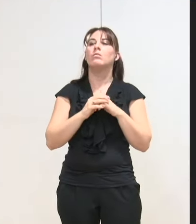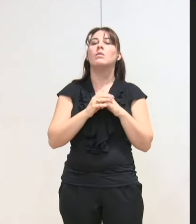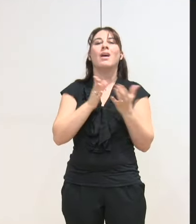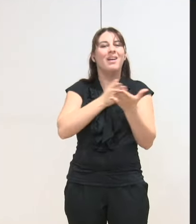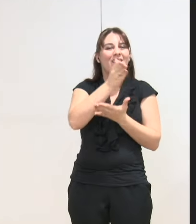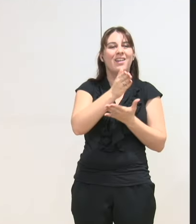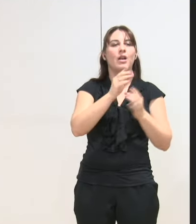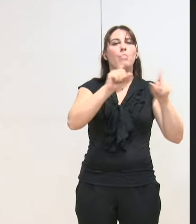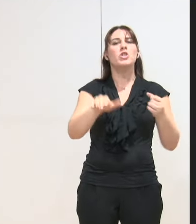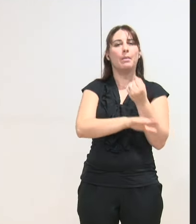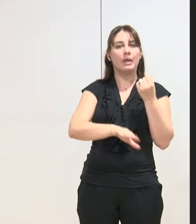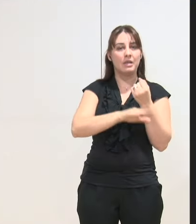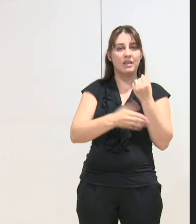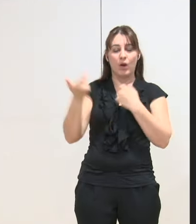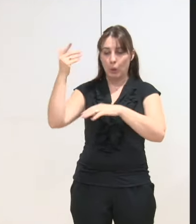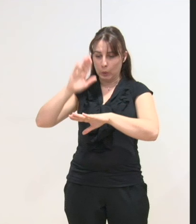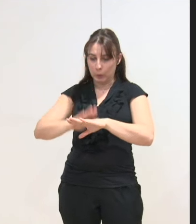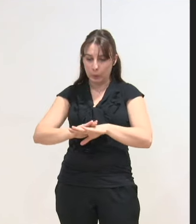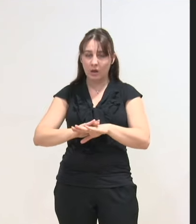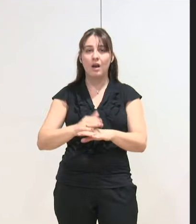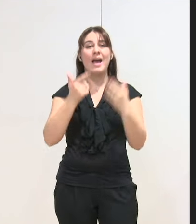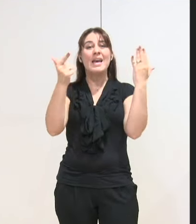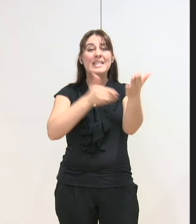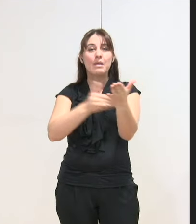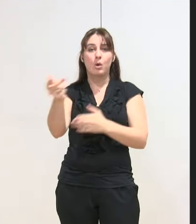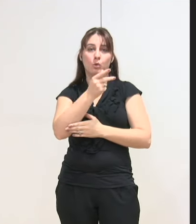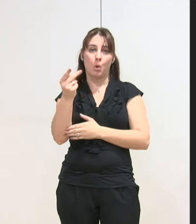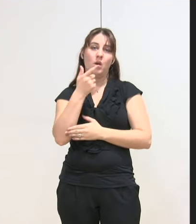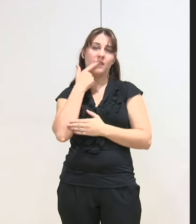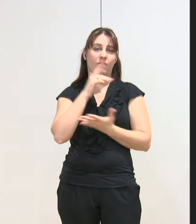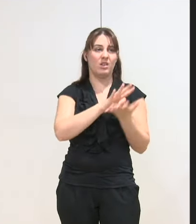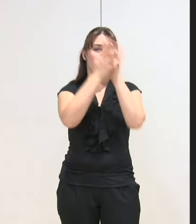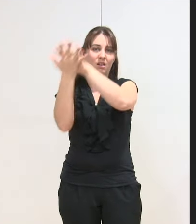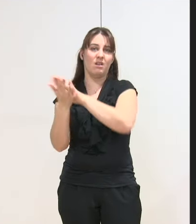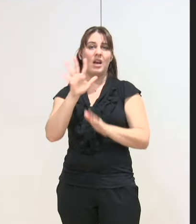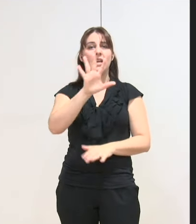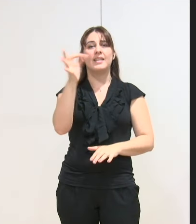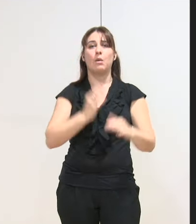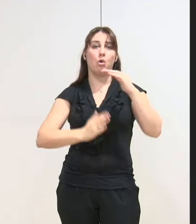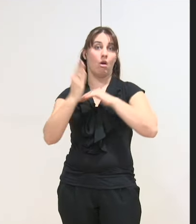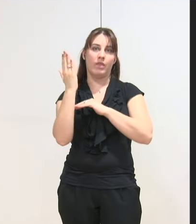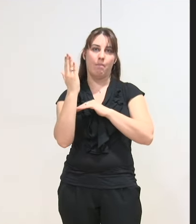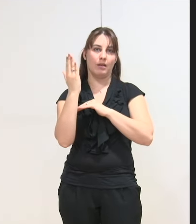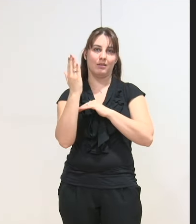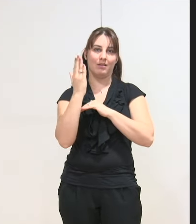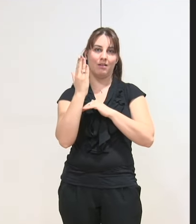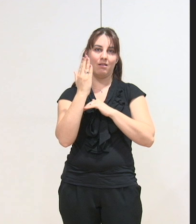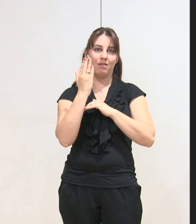budget primitif et le réaliser atteint près de 7 millions d'euros soit une évolution de plus de 5 % entre les deux